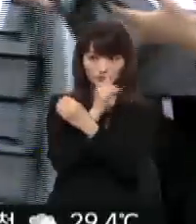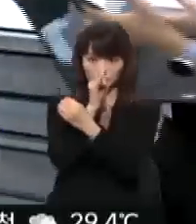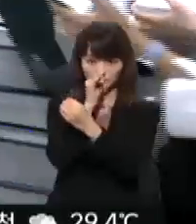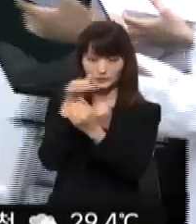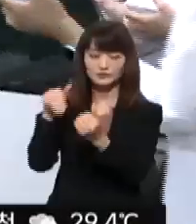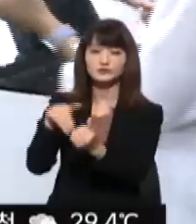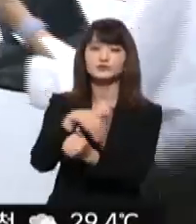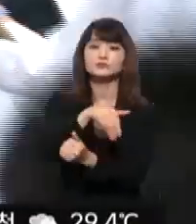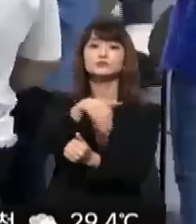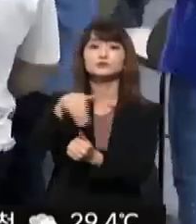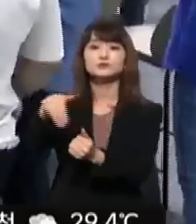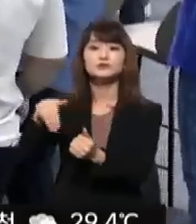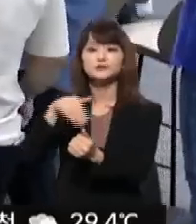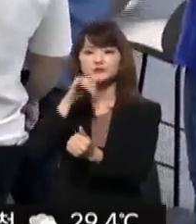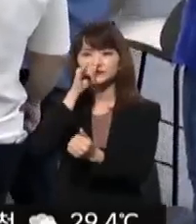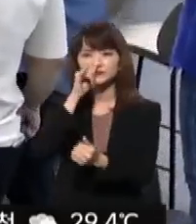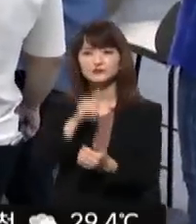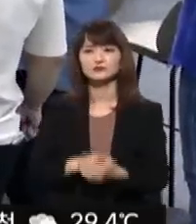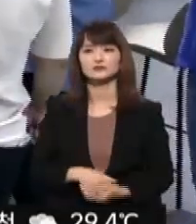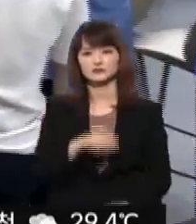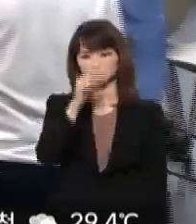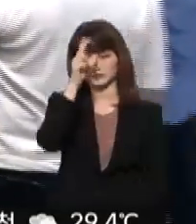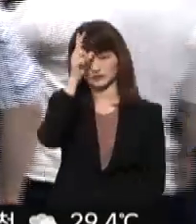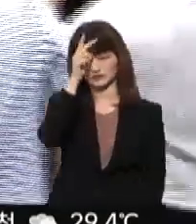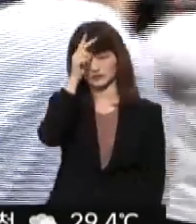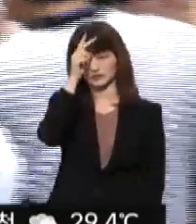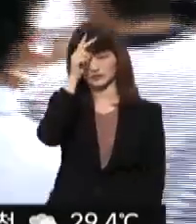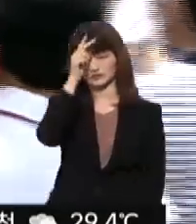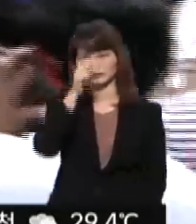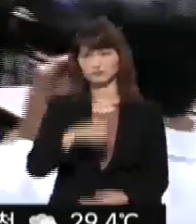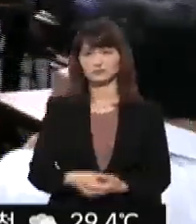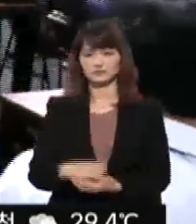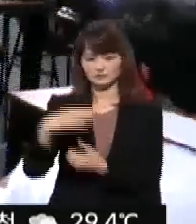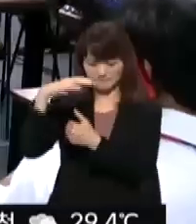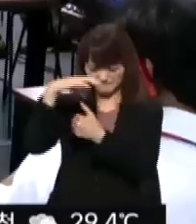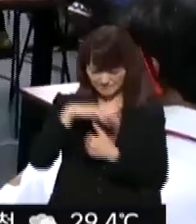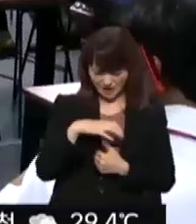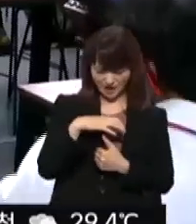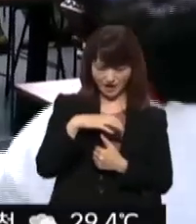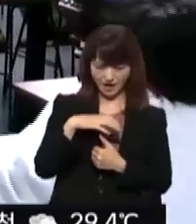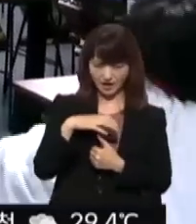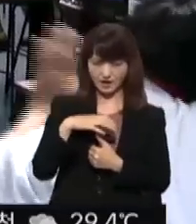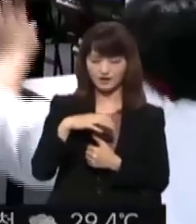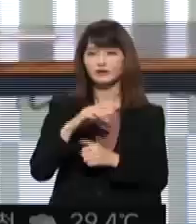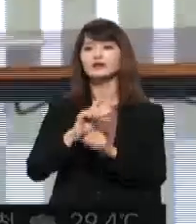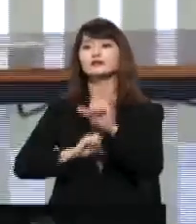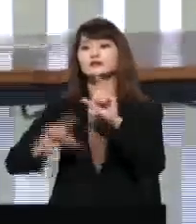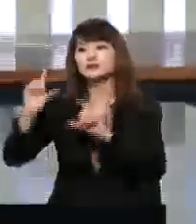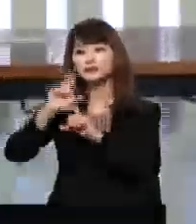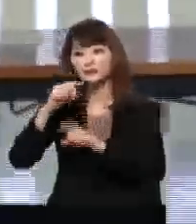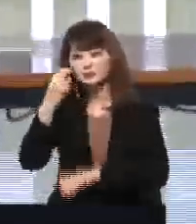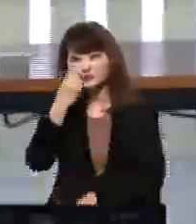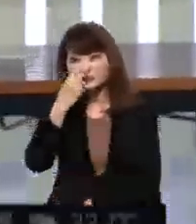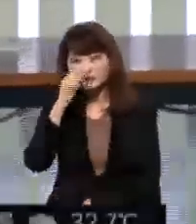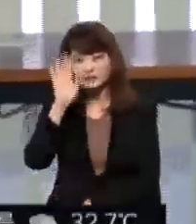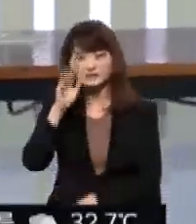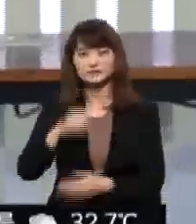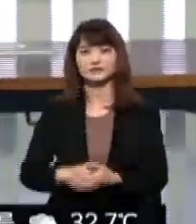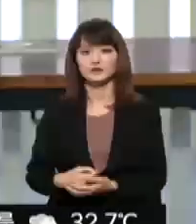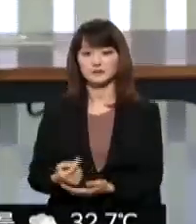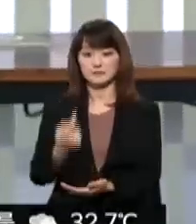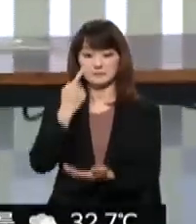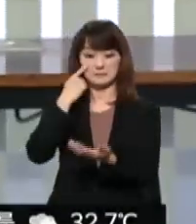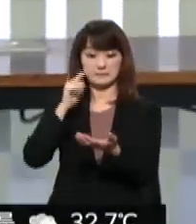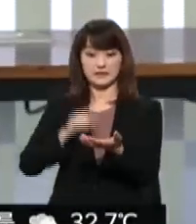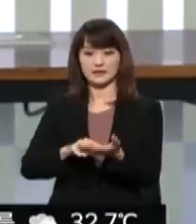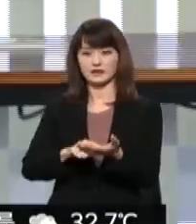어떤 기류들은 있었으나 경찰이 그렇다고 해서 뭐 압박을 받아서 수사를 더하고 그러면 국민들이 모르시겠습니까 드러나면 더 큰 역풍을